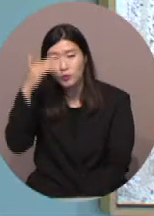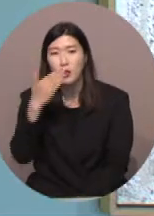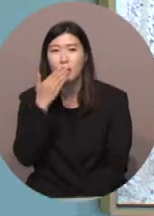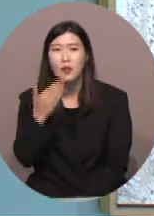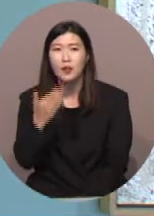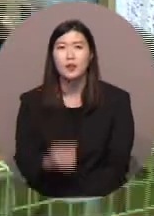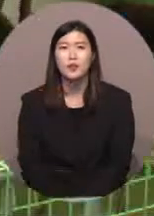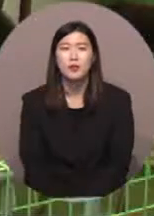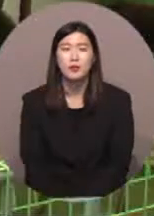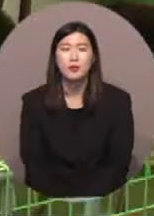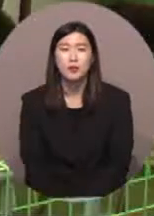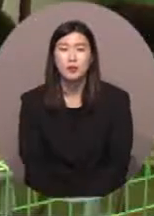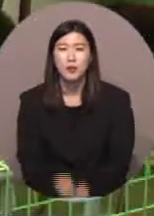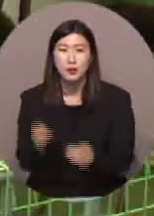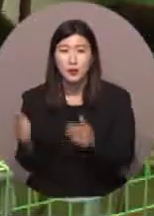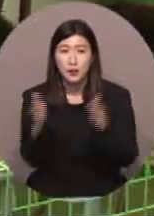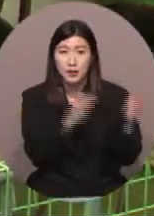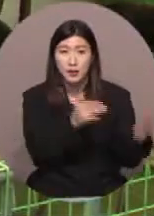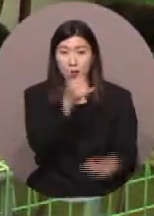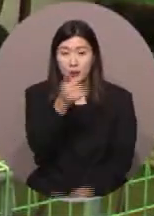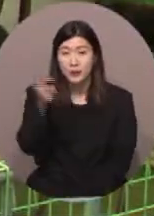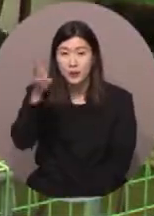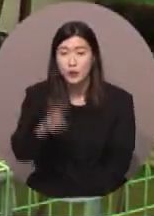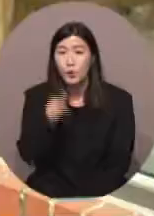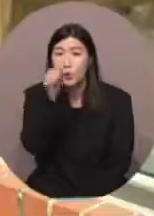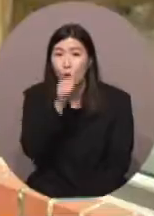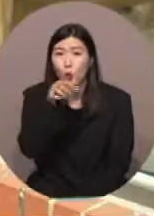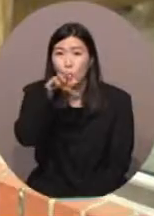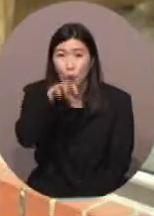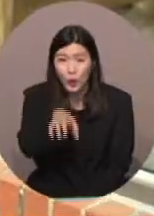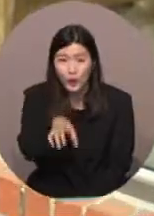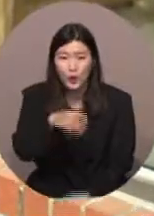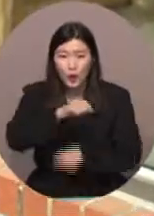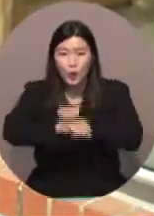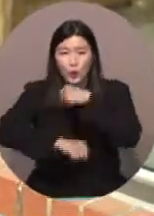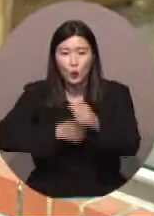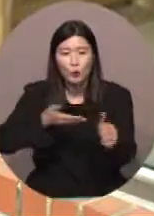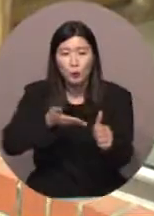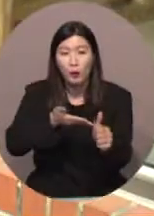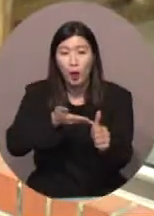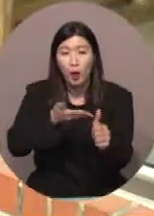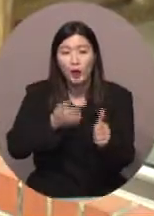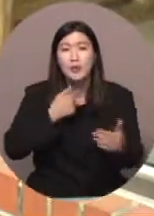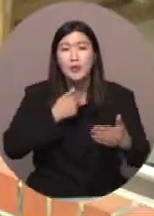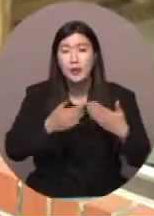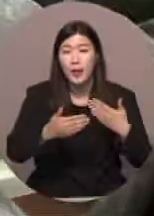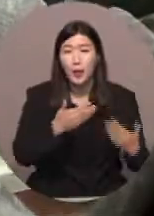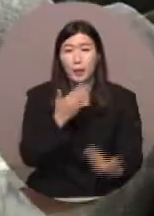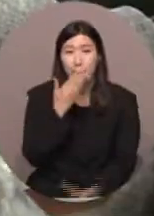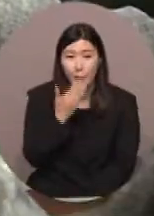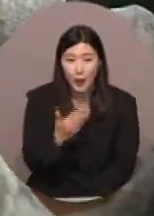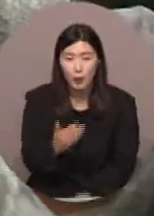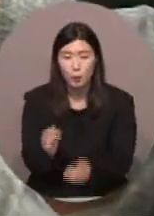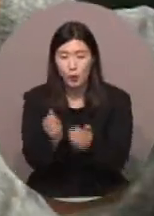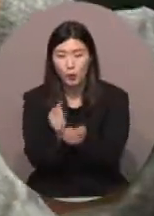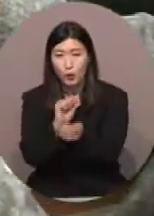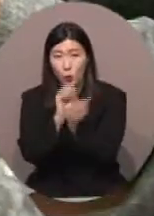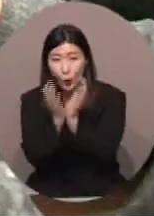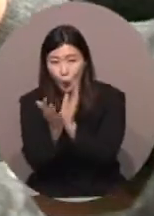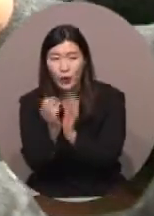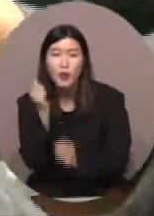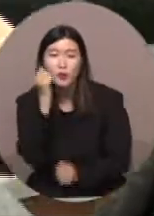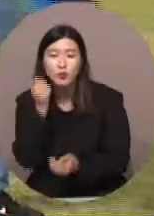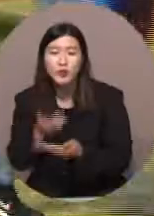있습니다. 세종 베어트리파크는 연휴 기간 동안 동물 먹이주기 무료 체험과 화분 쿠키 나눔